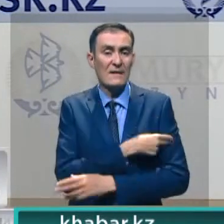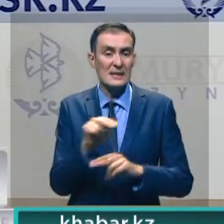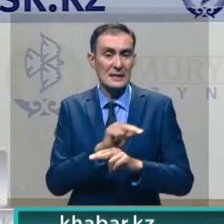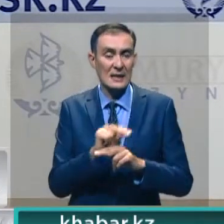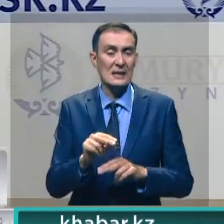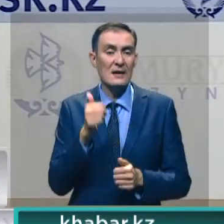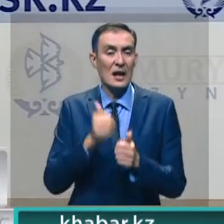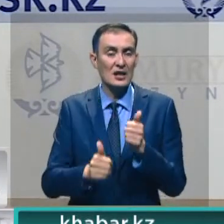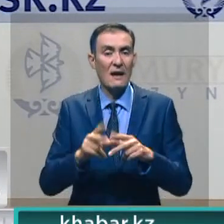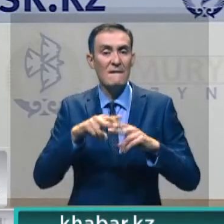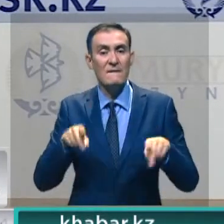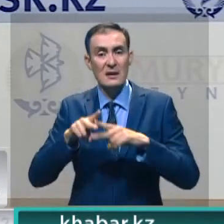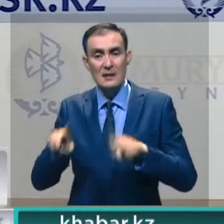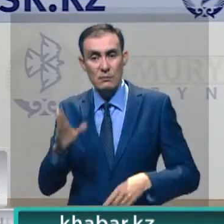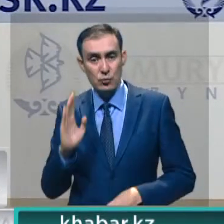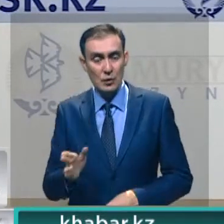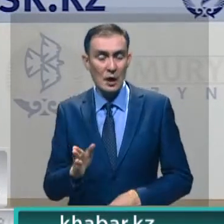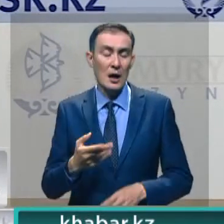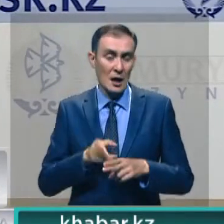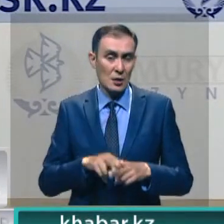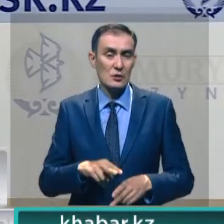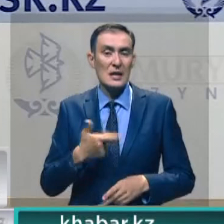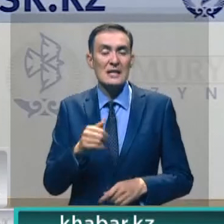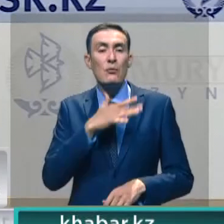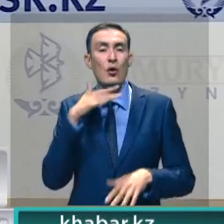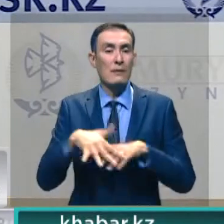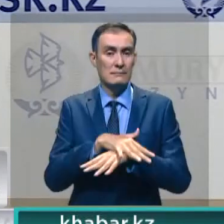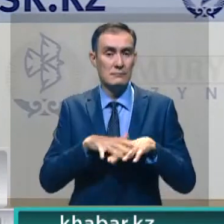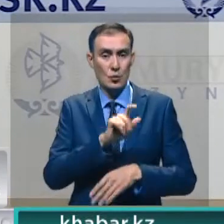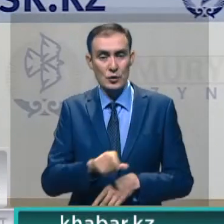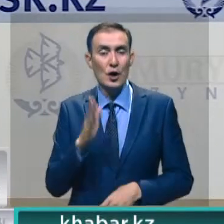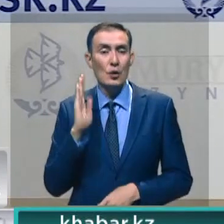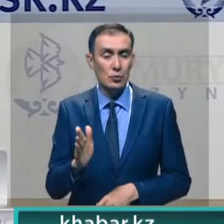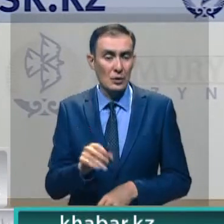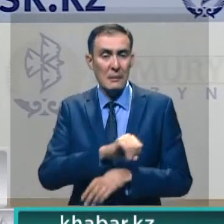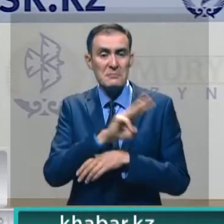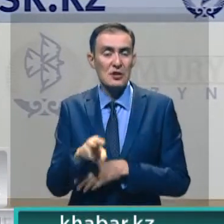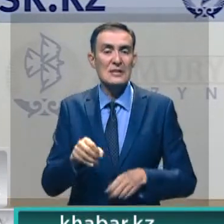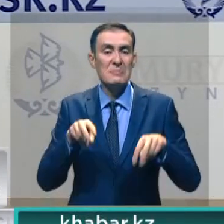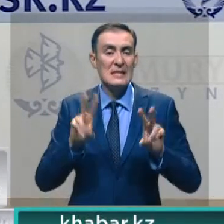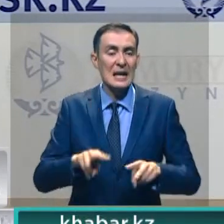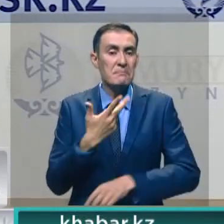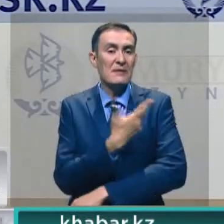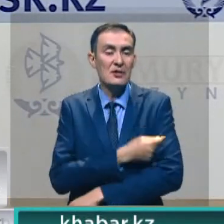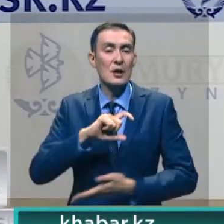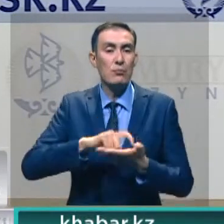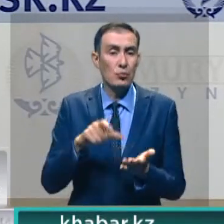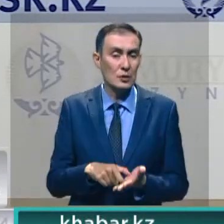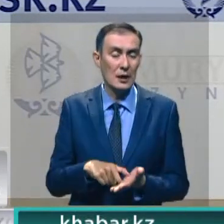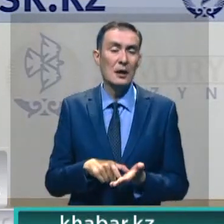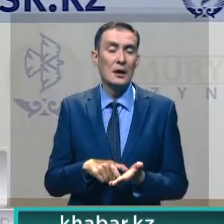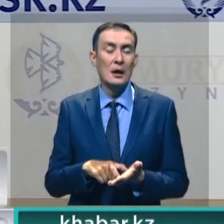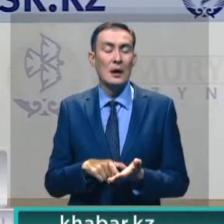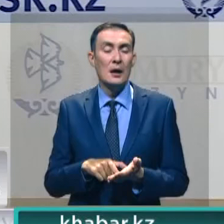всех наших вокзалах. Я думаю, тоже это большое место скопления людей. Будут обеспечены специальные прививочные пункты.